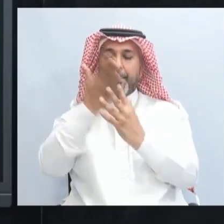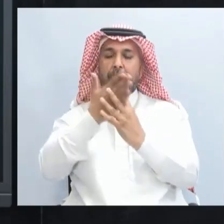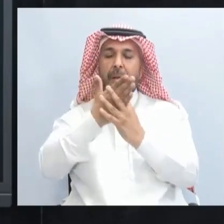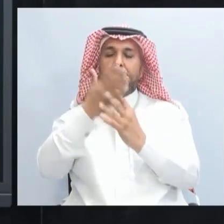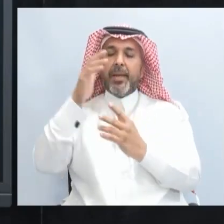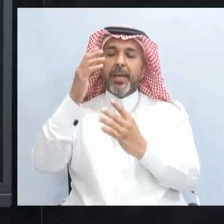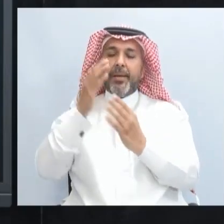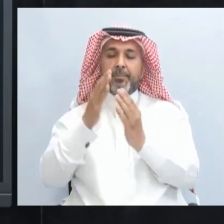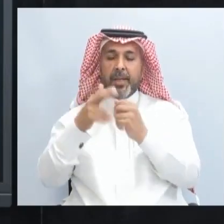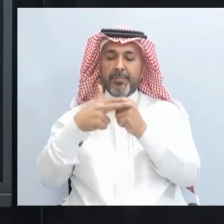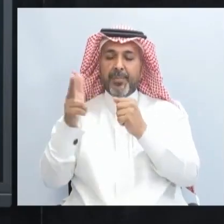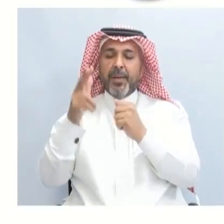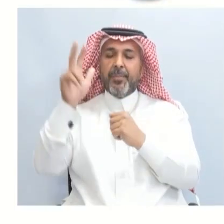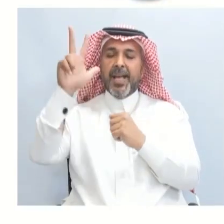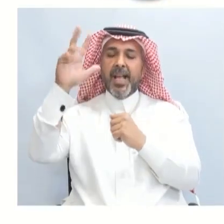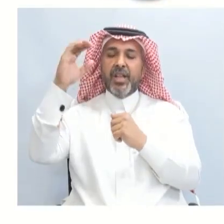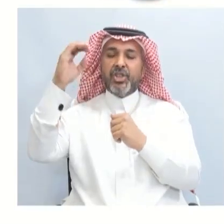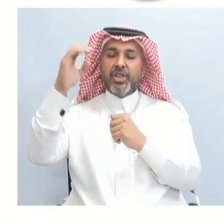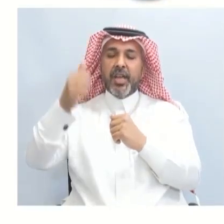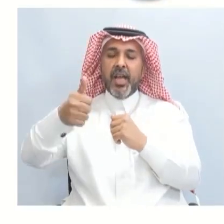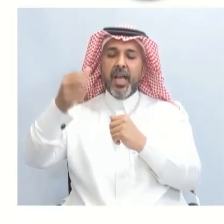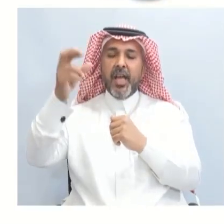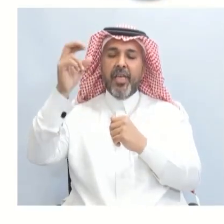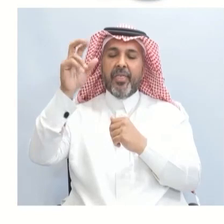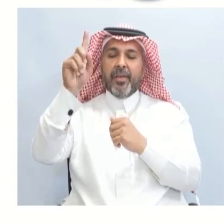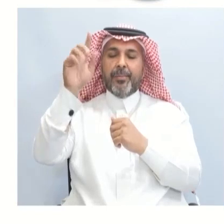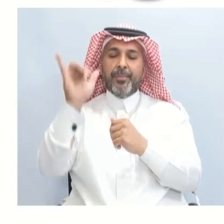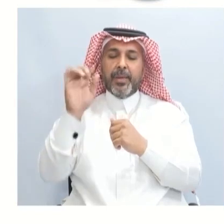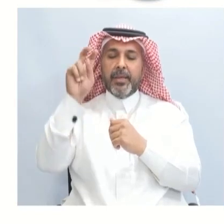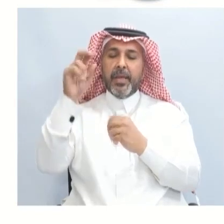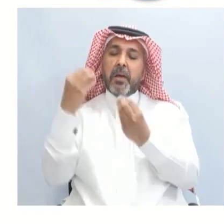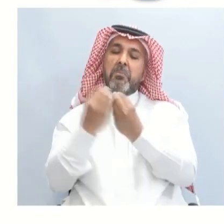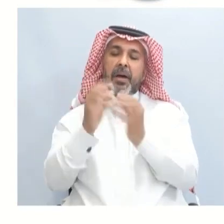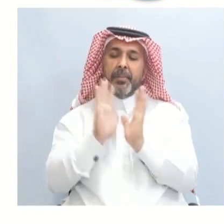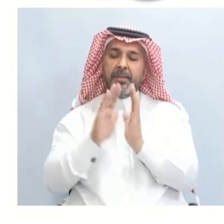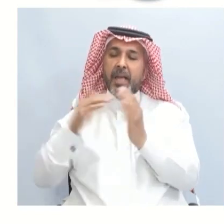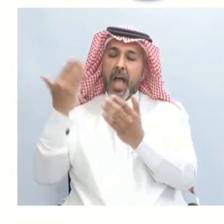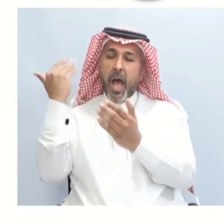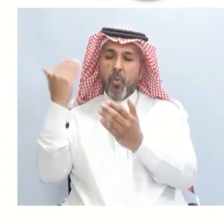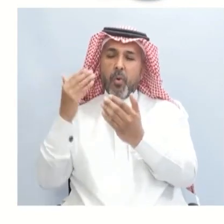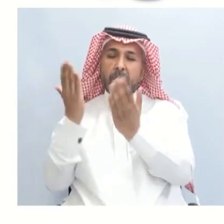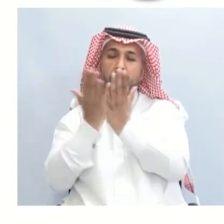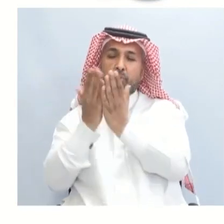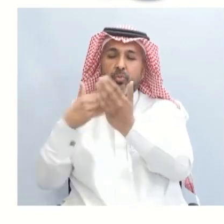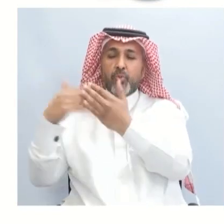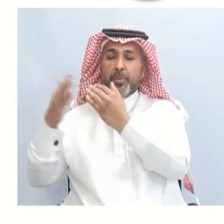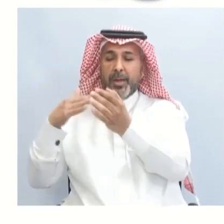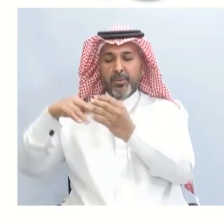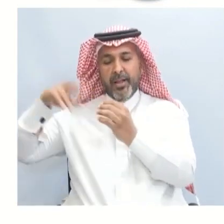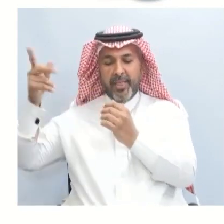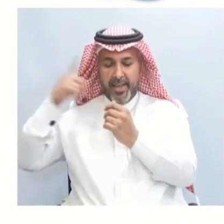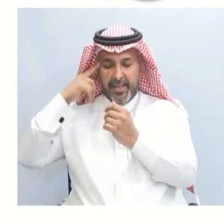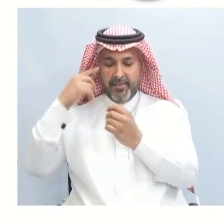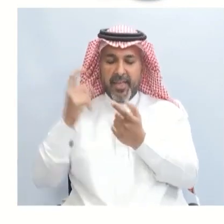لذلك اجل الى هذه المرحله اذا لانه يتعلق بالجاذبيه بين الكتل وكذلك يمكن ربطه